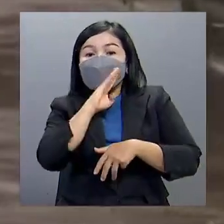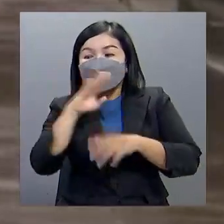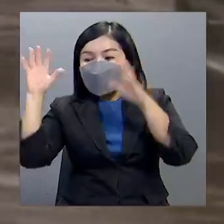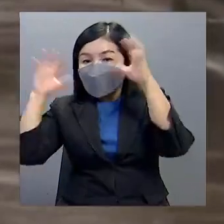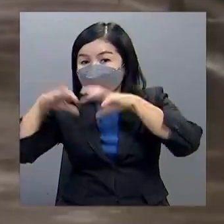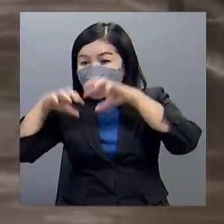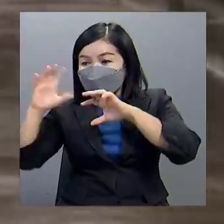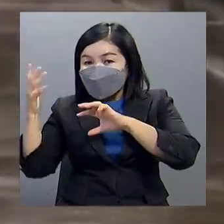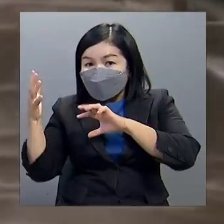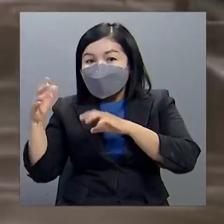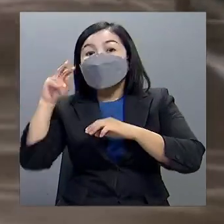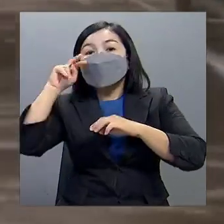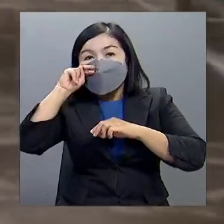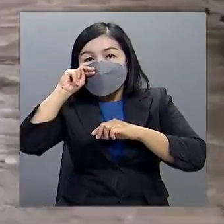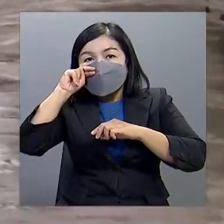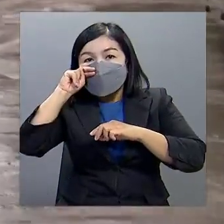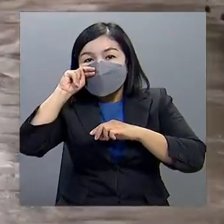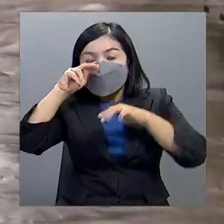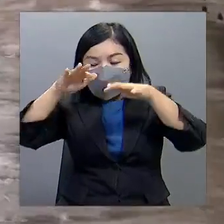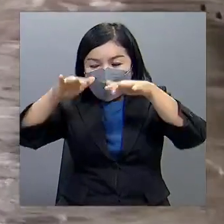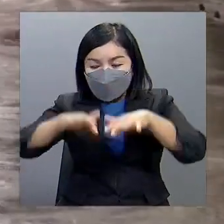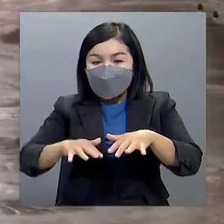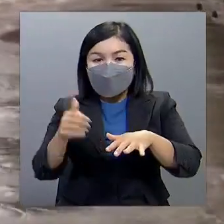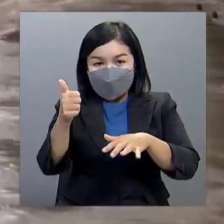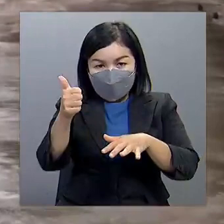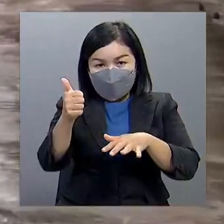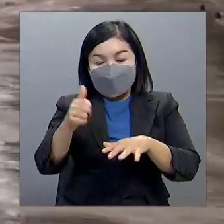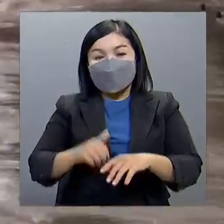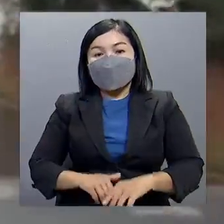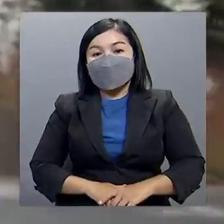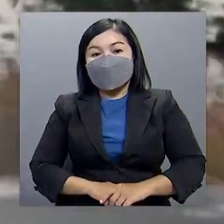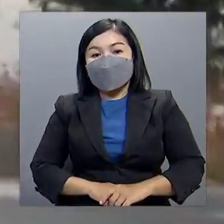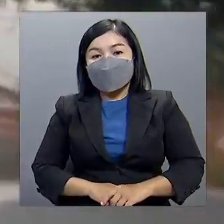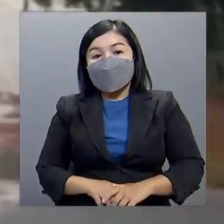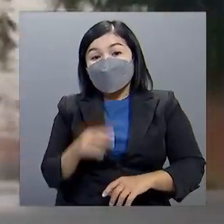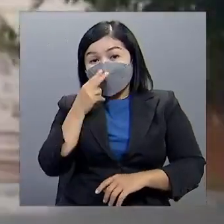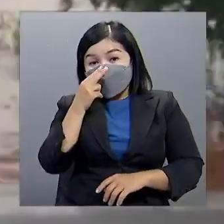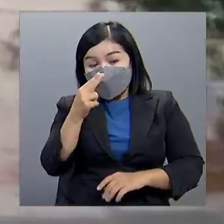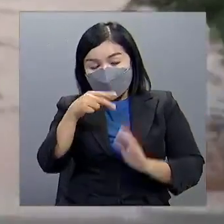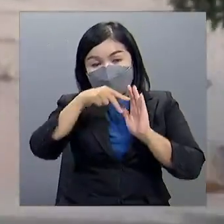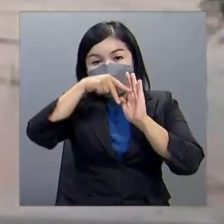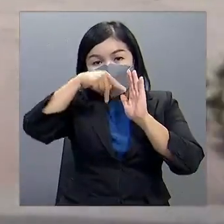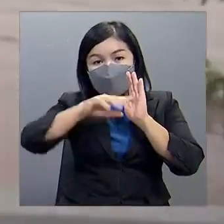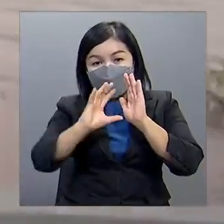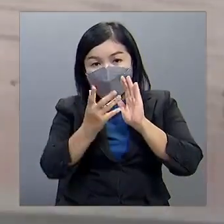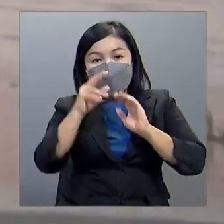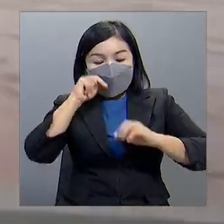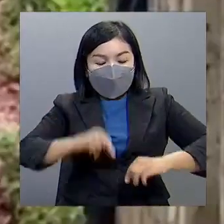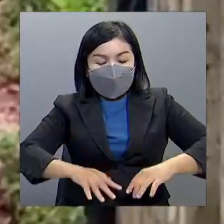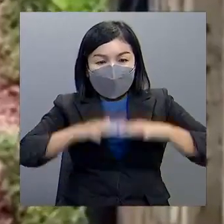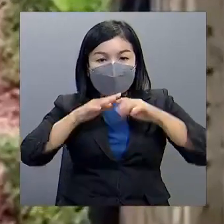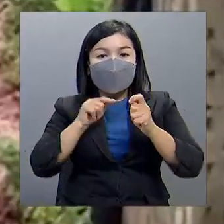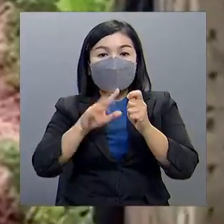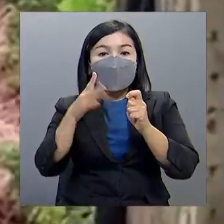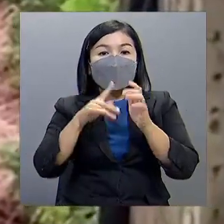ระดับน้ำก็จะลดลงค่ะส่วนที่จังหวัดพิษณุโลกน้ำที่ท่วมพื้นที่อำเภอชาติตระการและอำเภอ